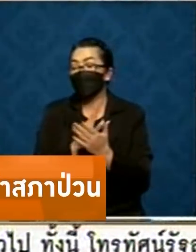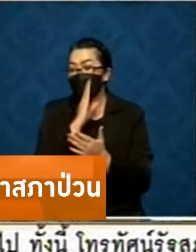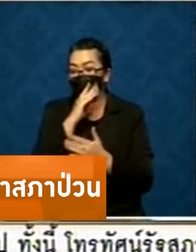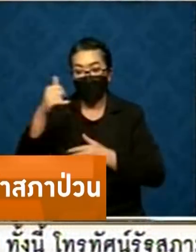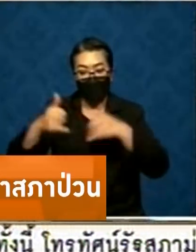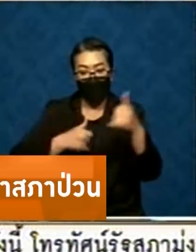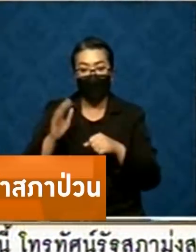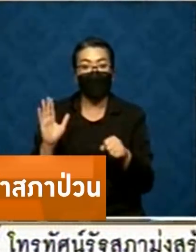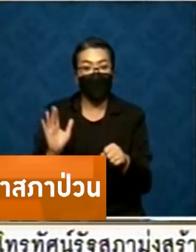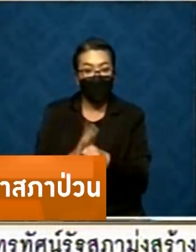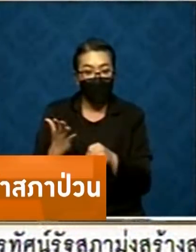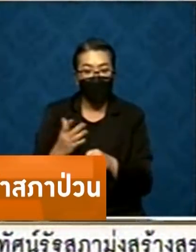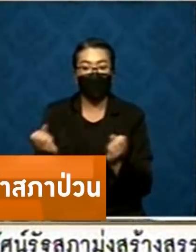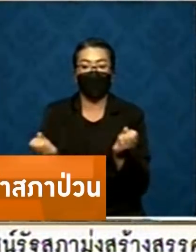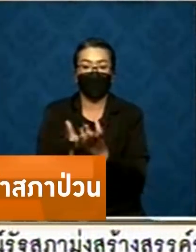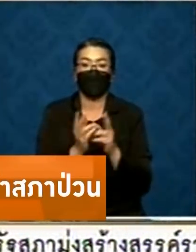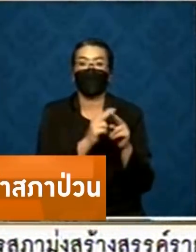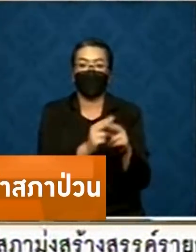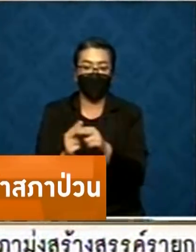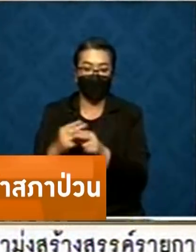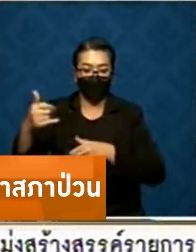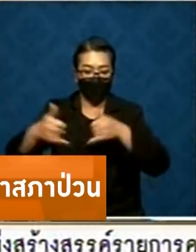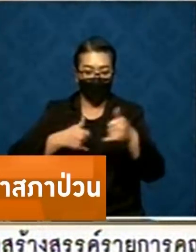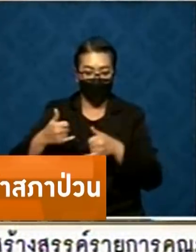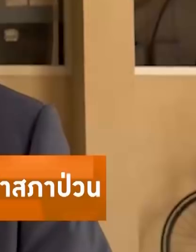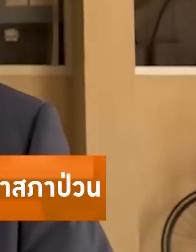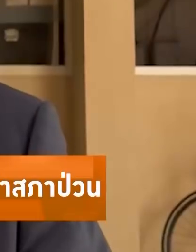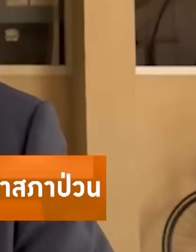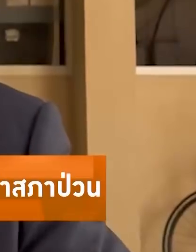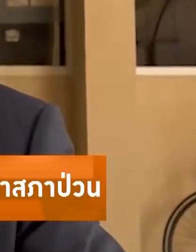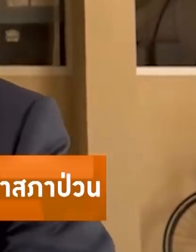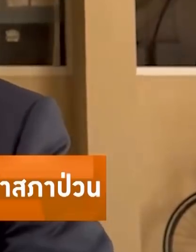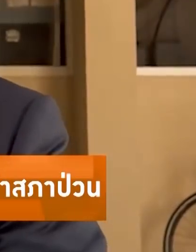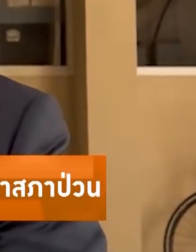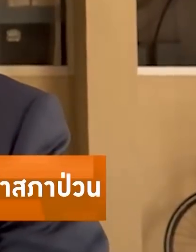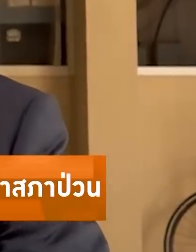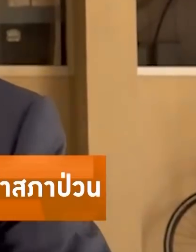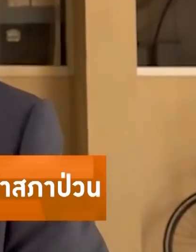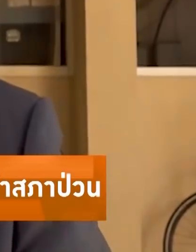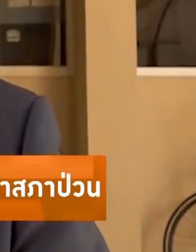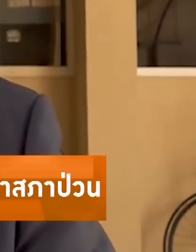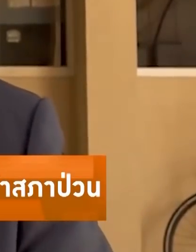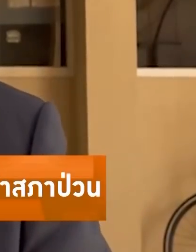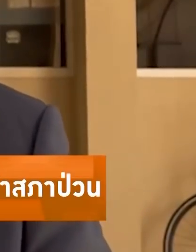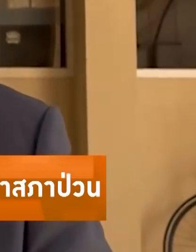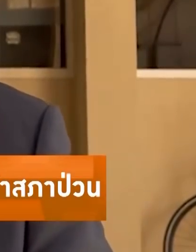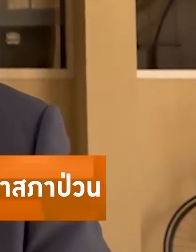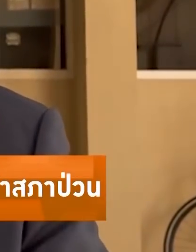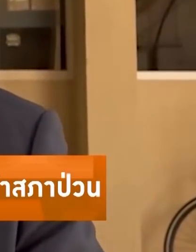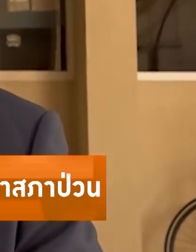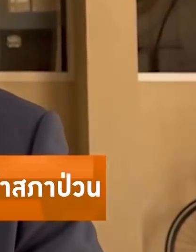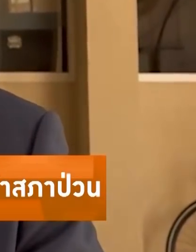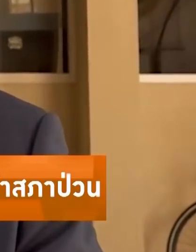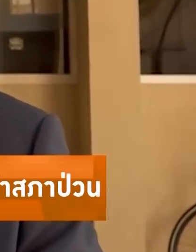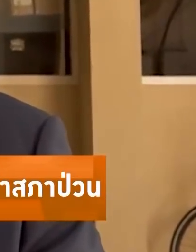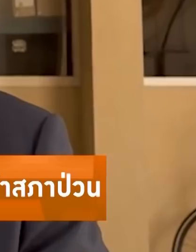เรื่องนี้ลุกลามเป็นภาพลักษณ์ที่เสียหายของสะพานได้อย่างไรนะครับคุณนิกรจำนงเป็นฝ่ายรัฐบาลก็จริงแต่ว่าเป็นฝ่ายรัฐบาลที่รับชมก็จะ